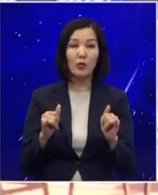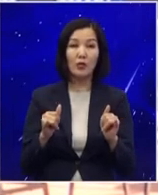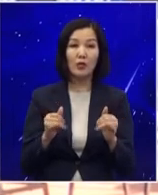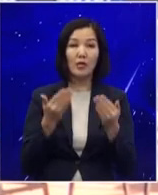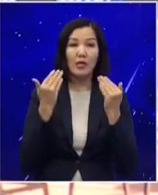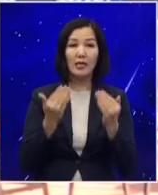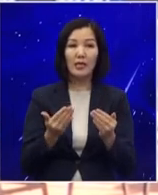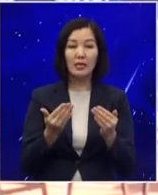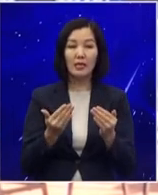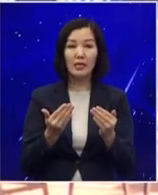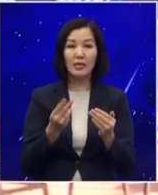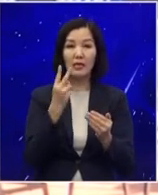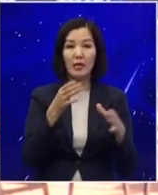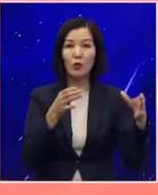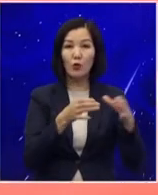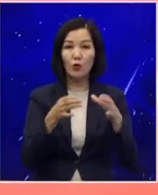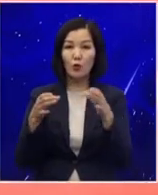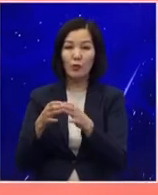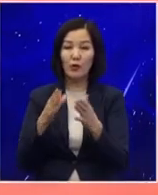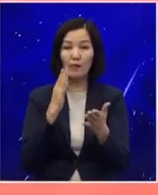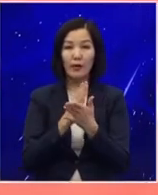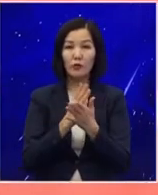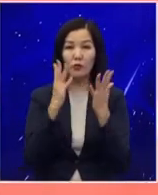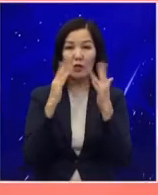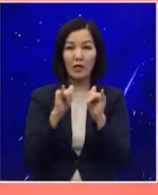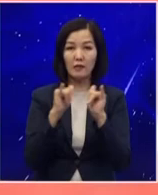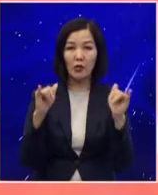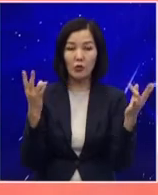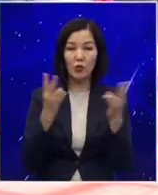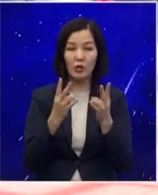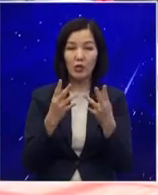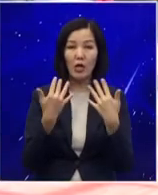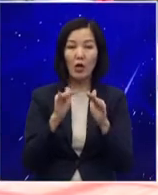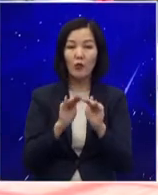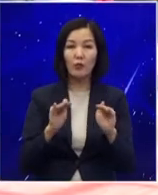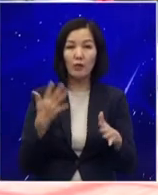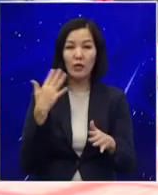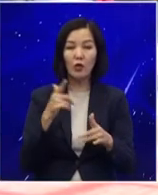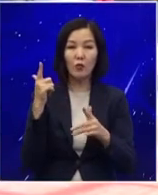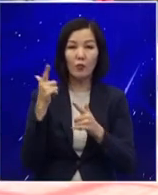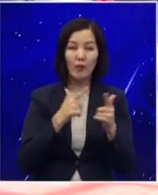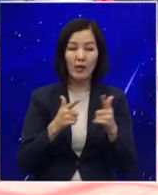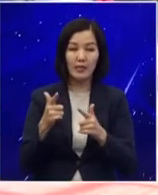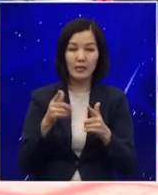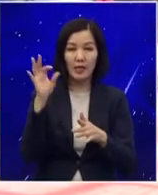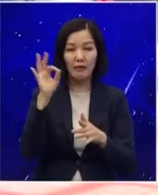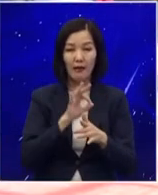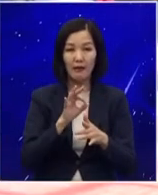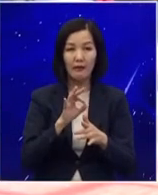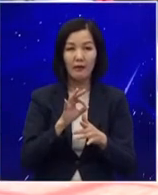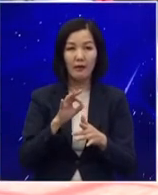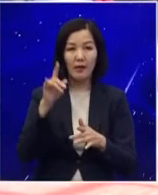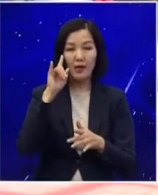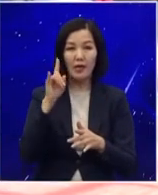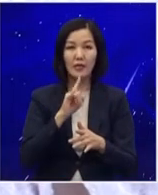Енді қазір айтып отырмыз, 2 үйірмеміз бар. Соны арға көбейтсек деп отырмыз. Ауылдың балалары 50% дайын келеді ғой. Қазақта білек